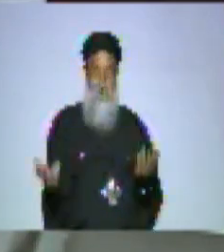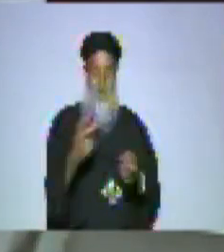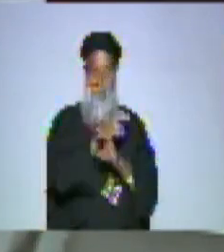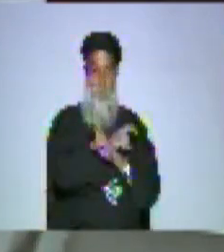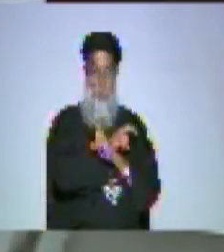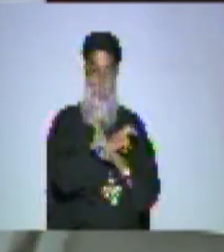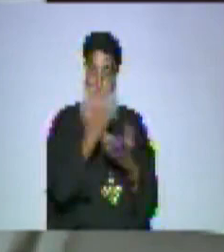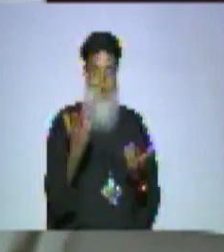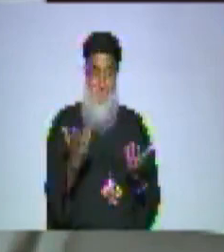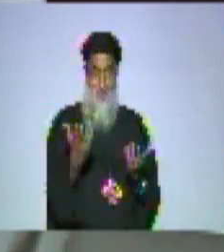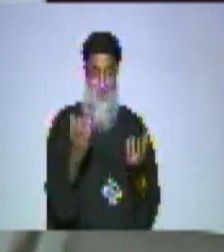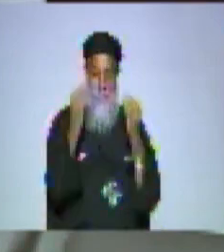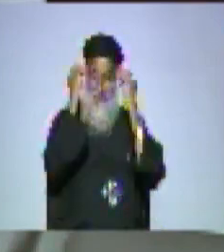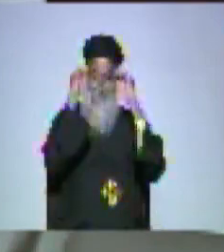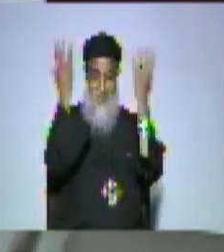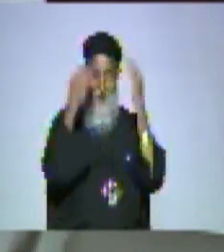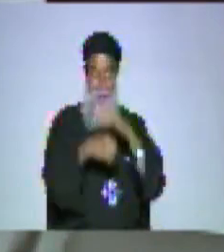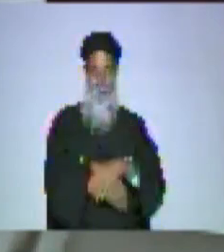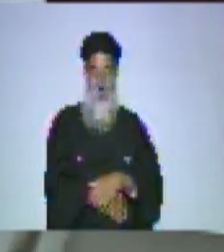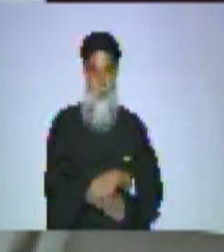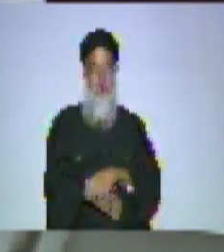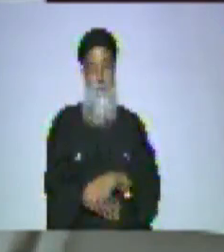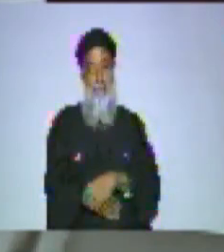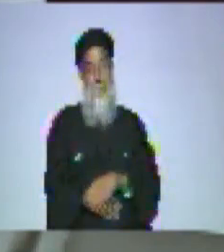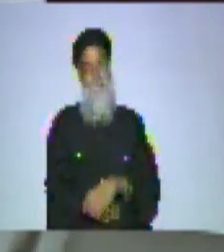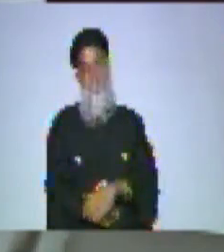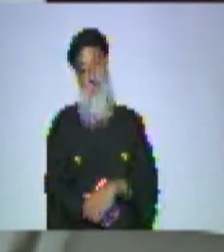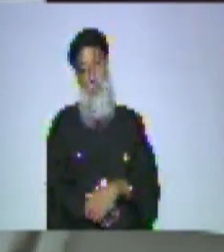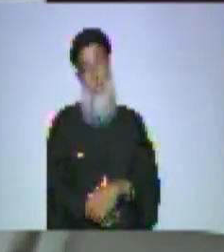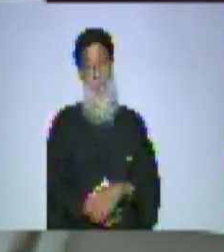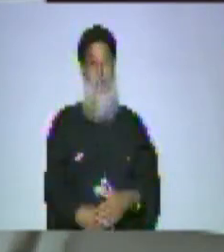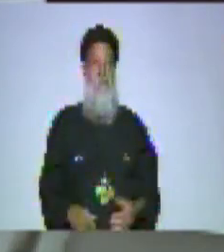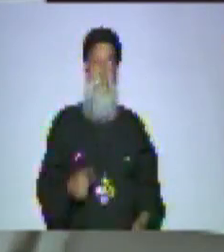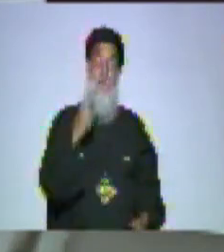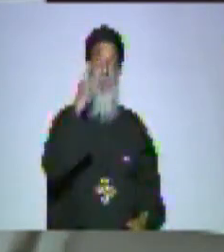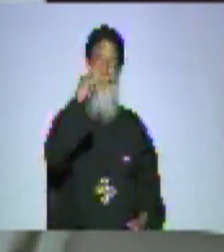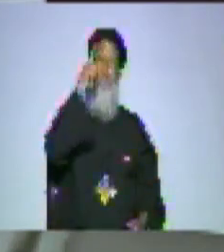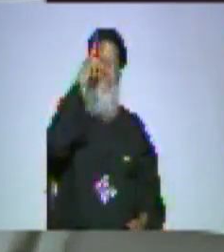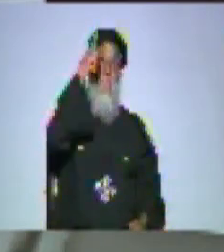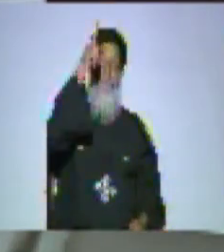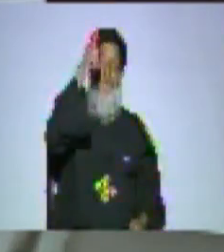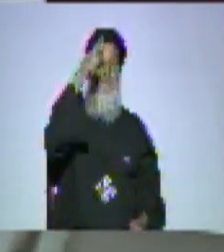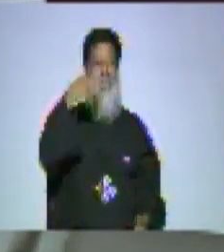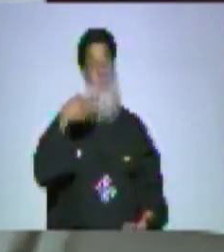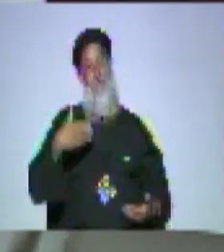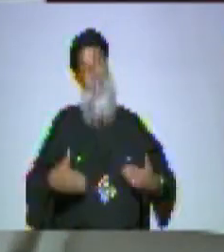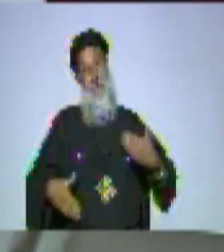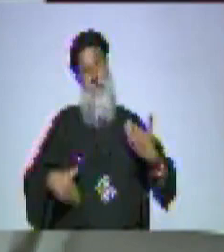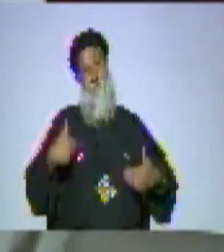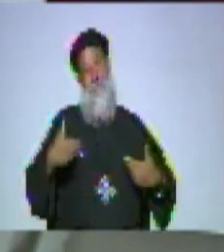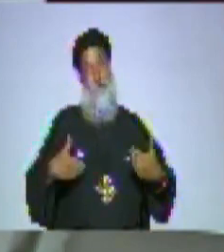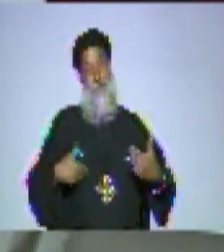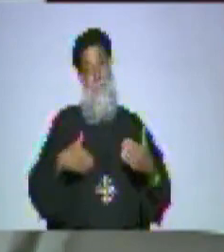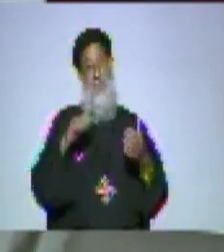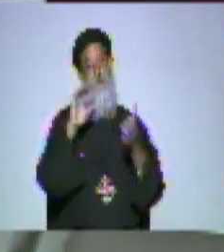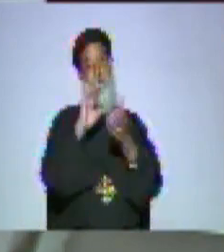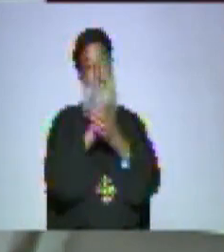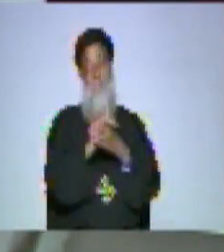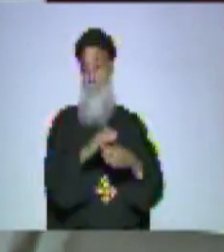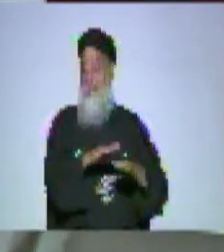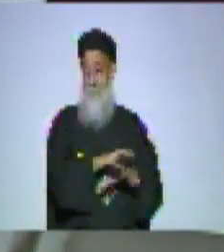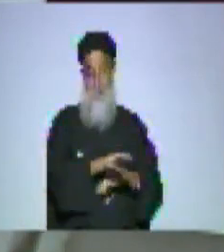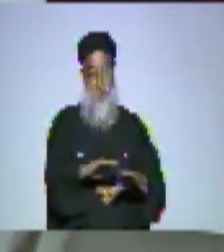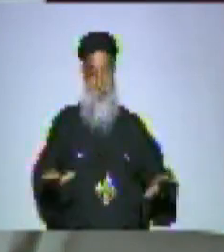عاقله هي اعتقد انها المقصود بها يفرح صاحب الارض